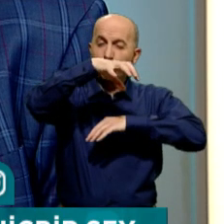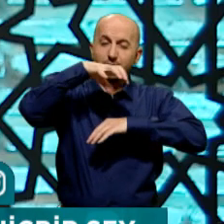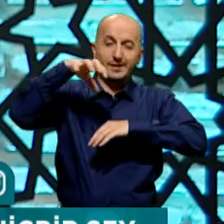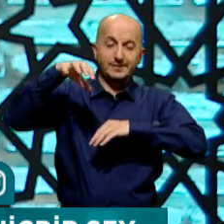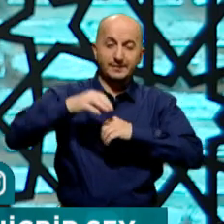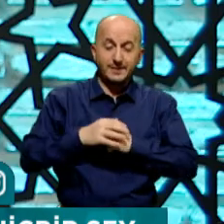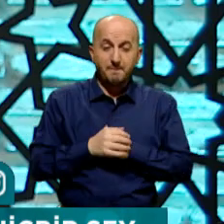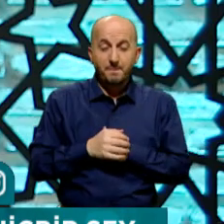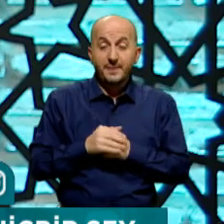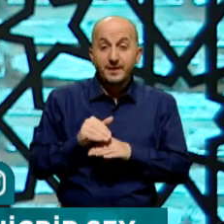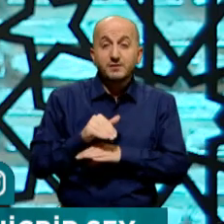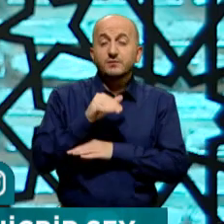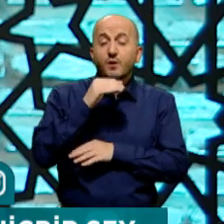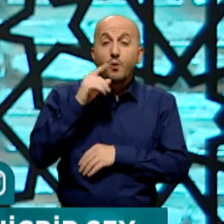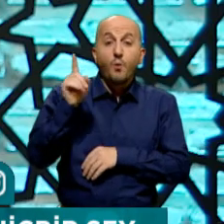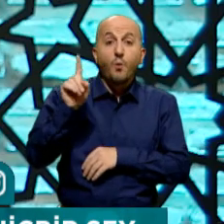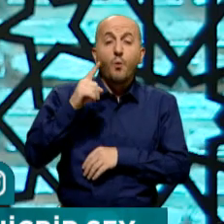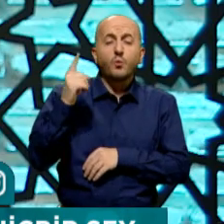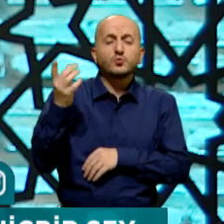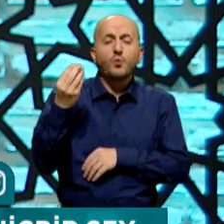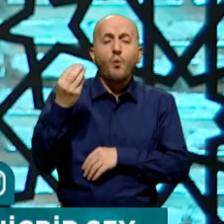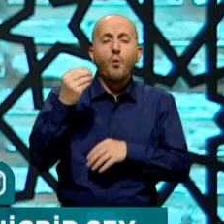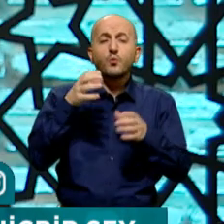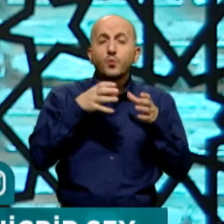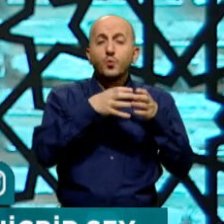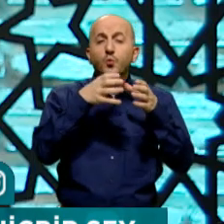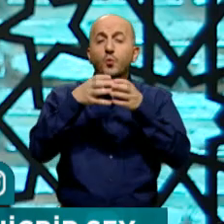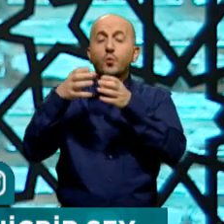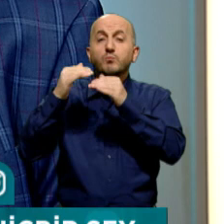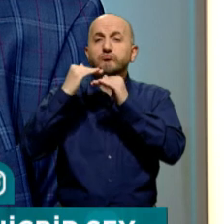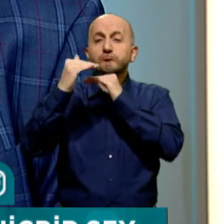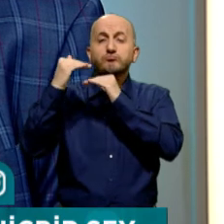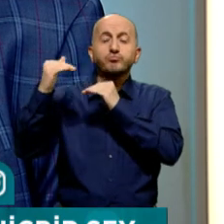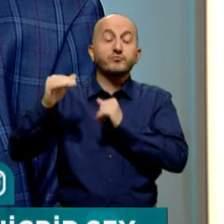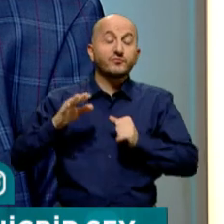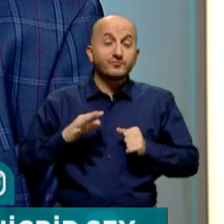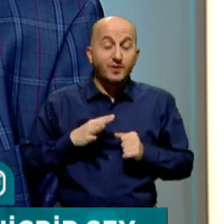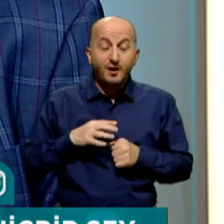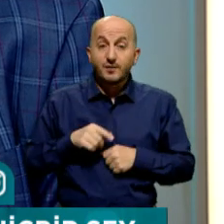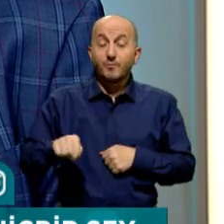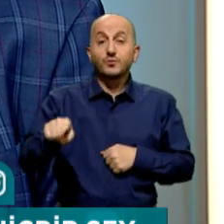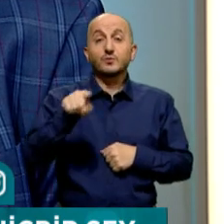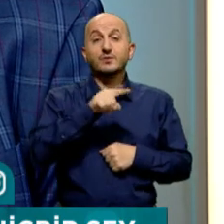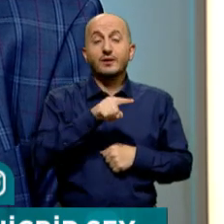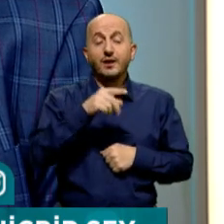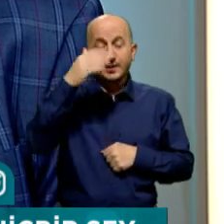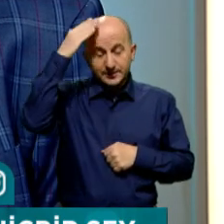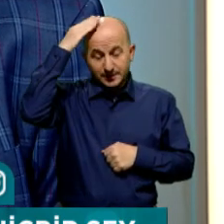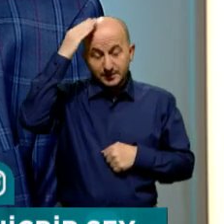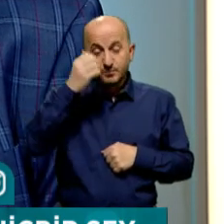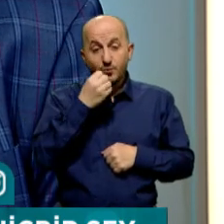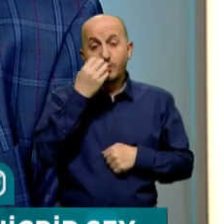dağlık kesimlerinde yaşayan onlarca kabile var, onlarca toplum var. Bu toplumlara Hazreti